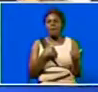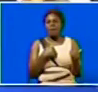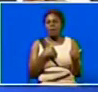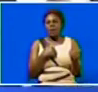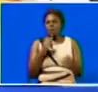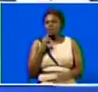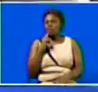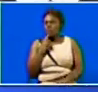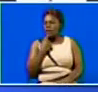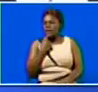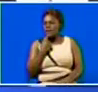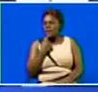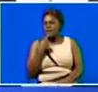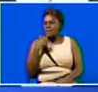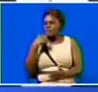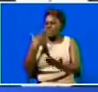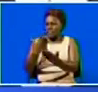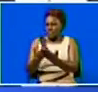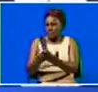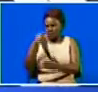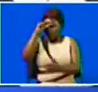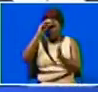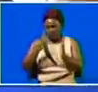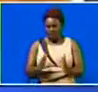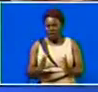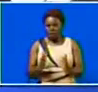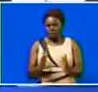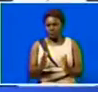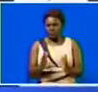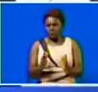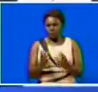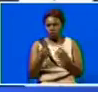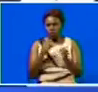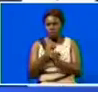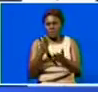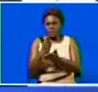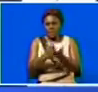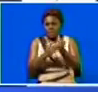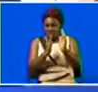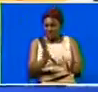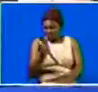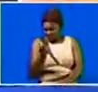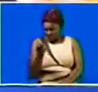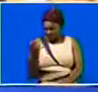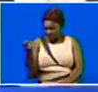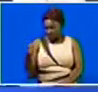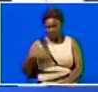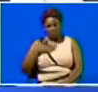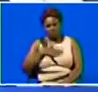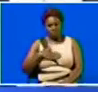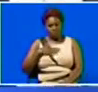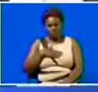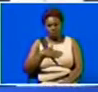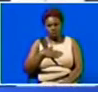Turkana, kwanza nataka nishukuru mheshimiwa gavana Nanok, sijasikia, lakini kuna viongozi hapo wachache, please let's control,